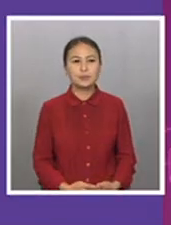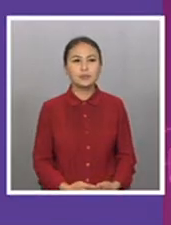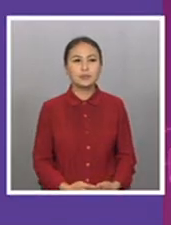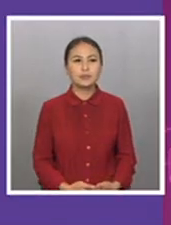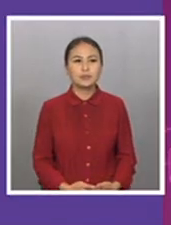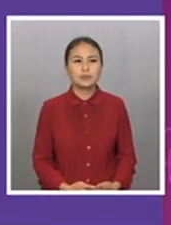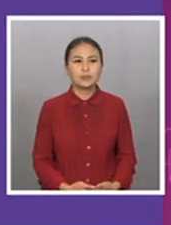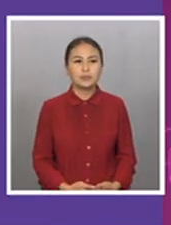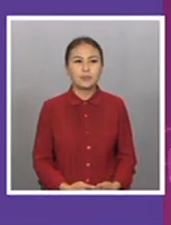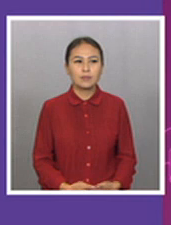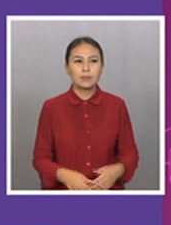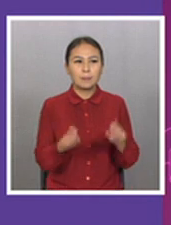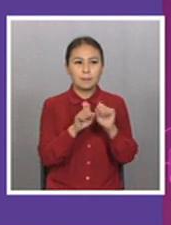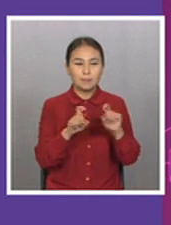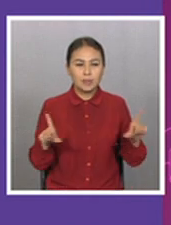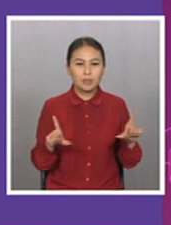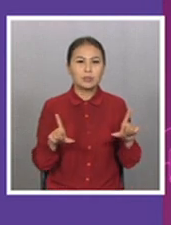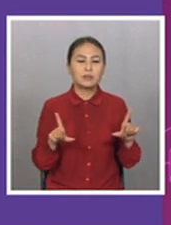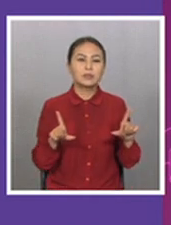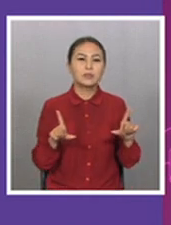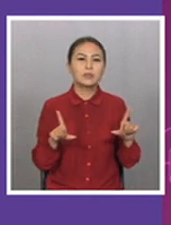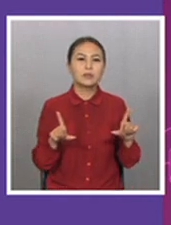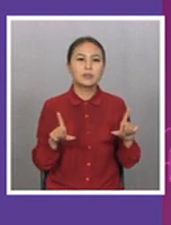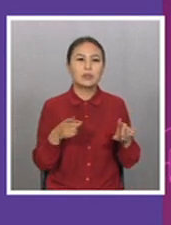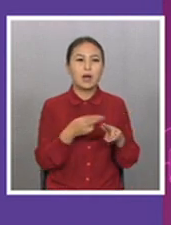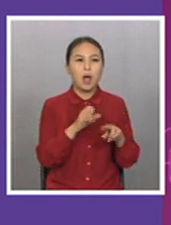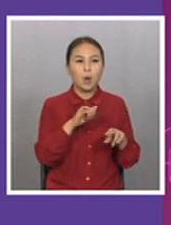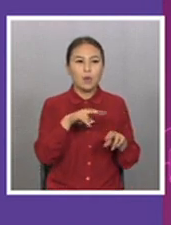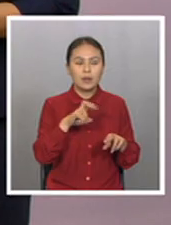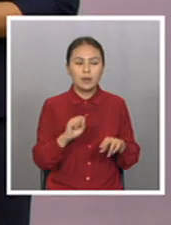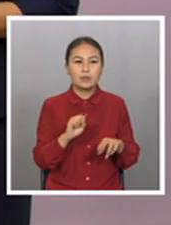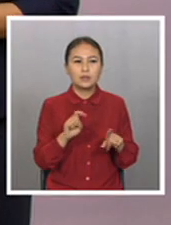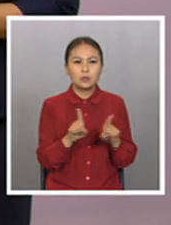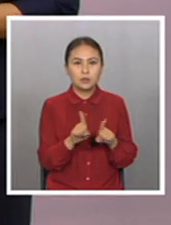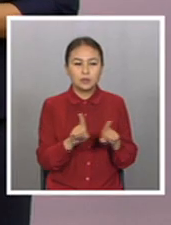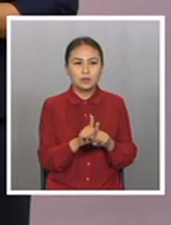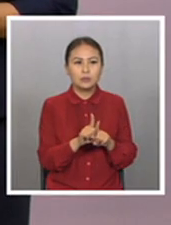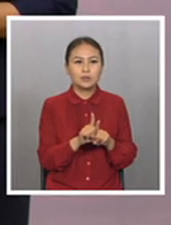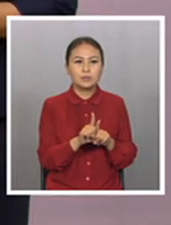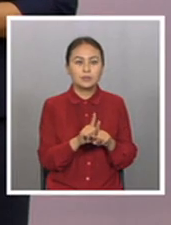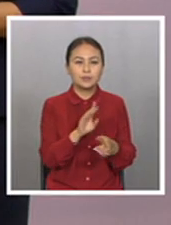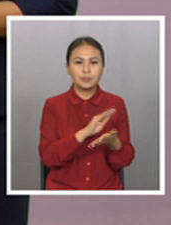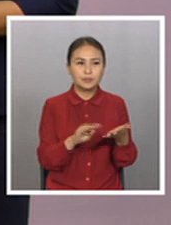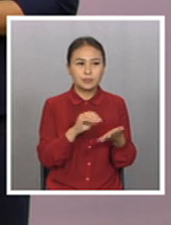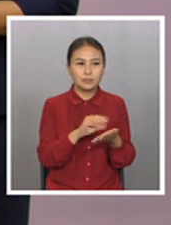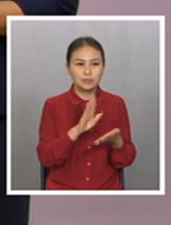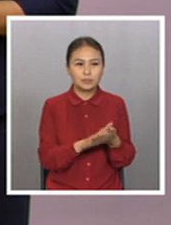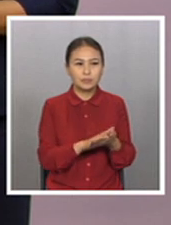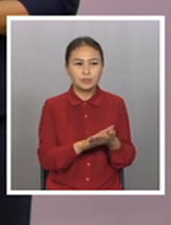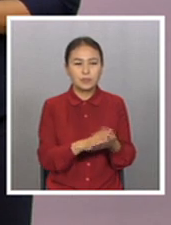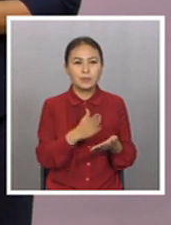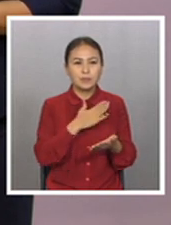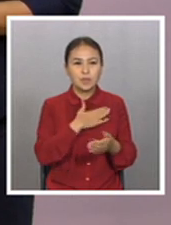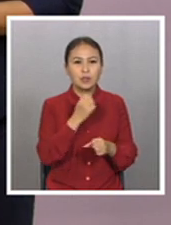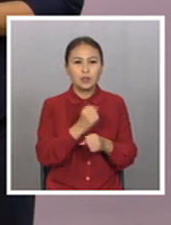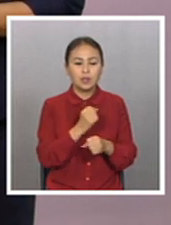байқадық? Мектеп зат есім, ауласы ол да зат есімнен жасалып тұр екен. Біздің құрайтын